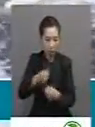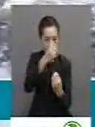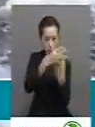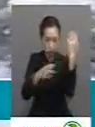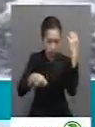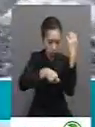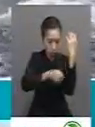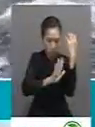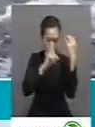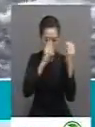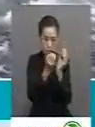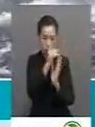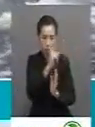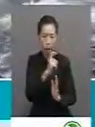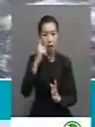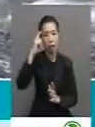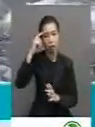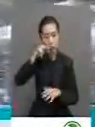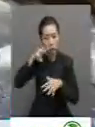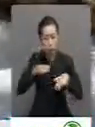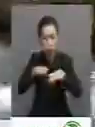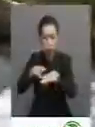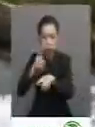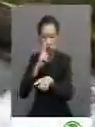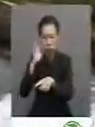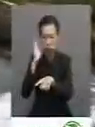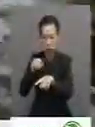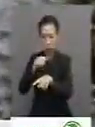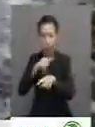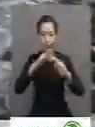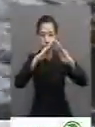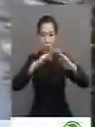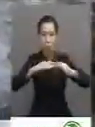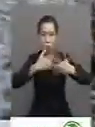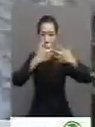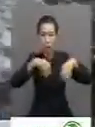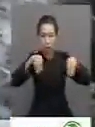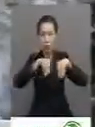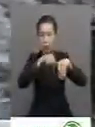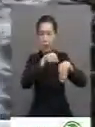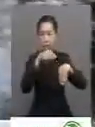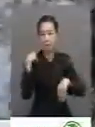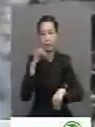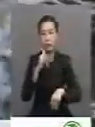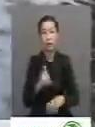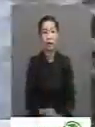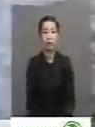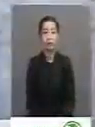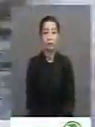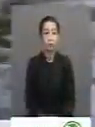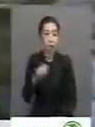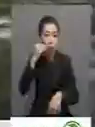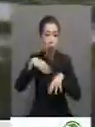เบื้องต้นคาดการณ์ค่ะว่าน่าจะเป็นผลจากโรงงานอุตสาหกรรมที่อยู่บริเวณใกล้เคียงค่ะกลุ่มตัวแทนชาวบ้านหมู่7